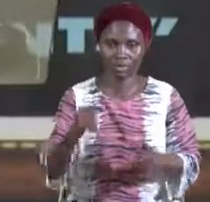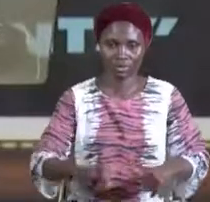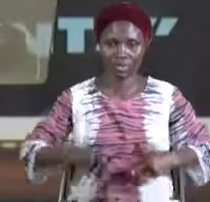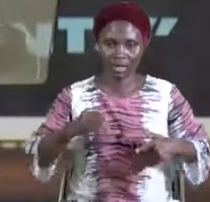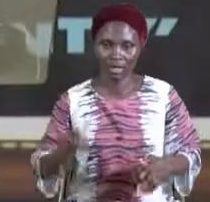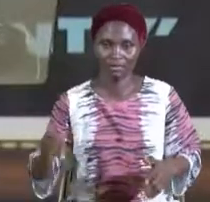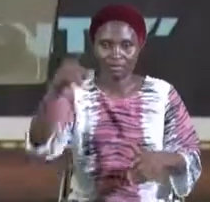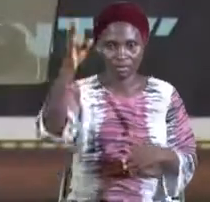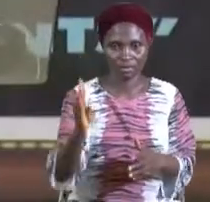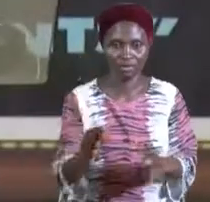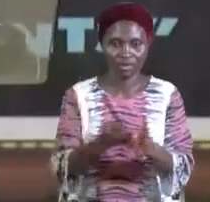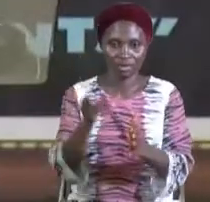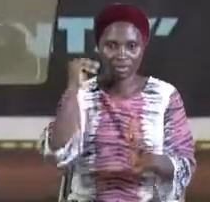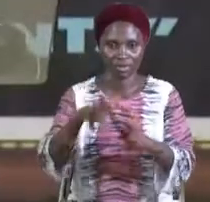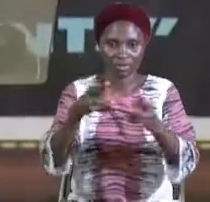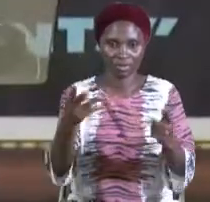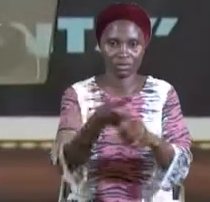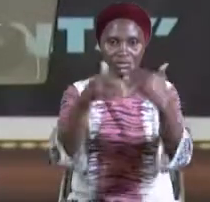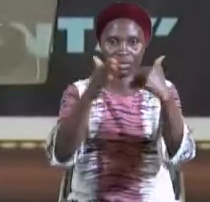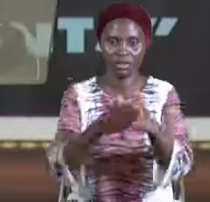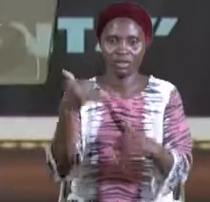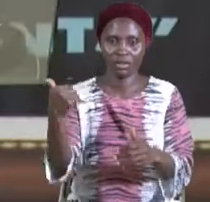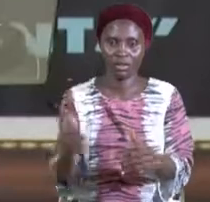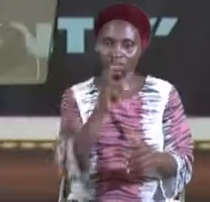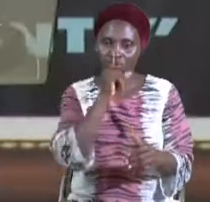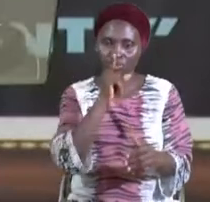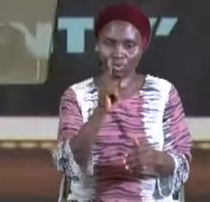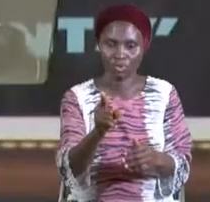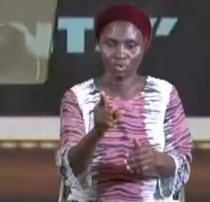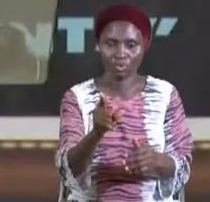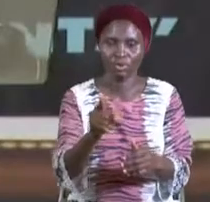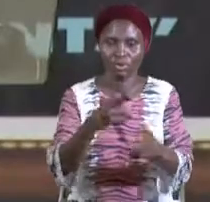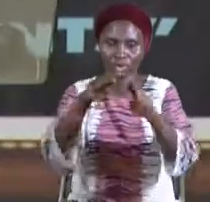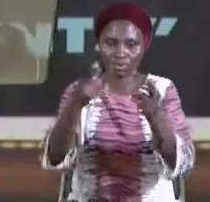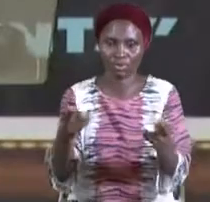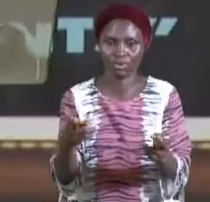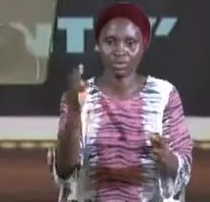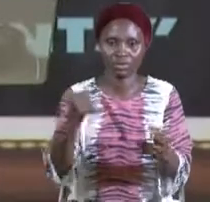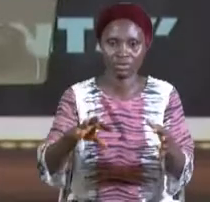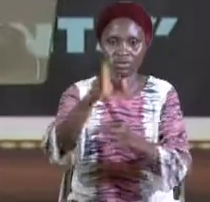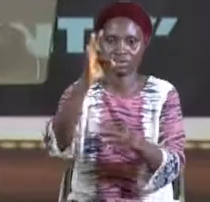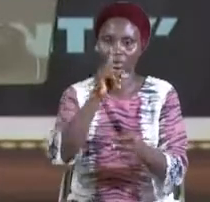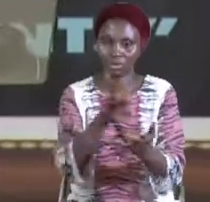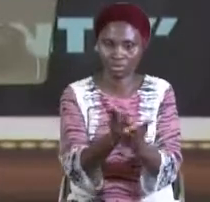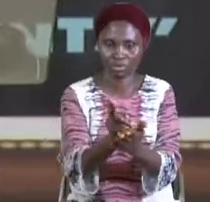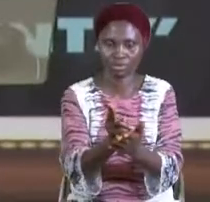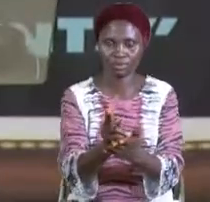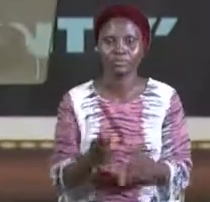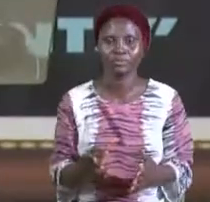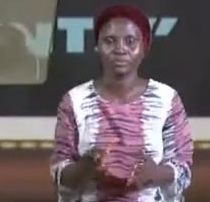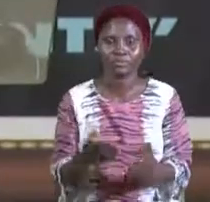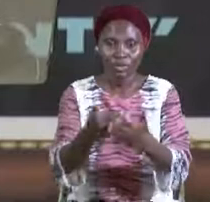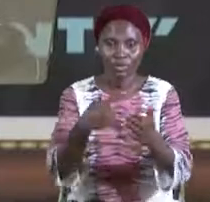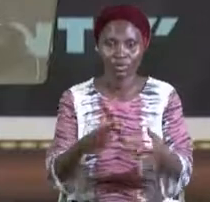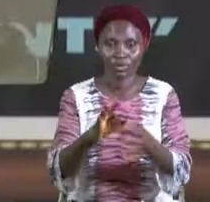révélation du ciel, une révélation convaincante de la vérité spirituelle. Avant que l'histoire ne prenne